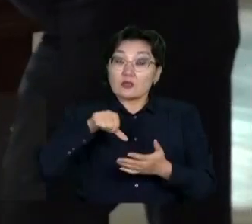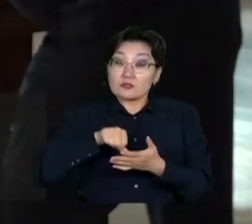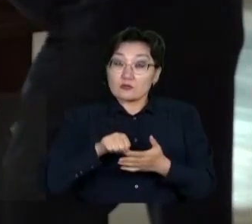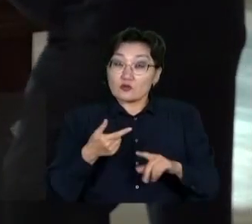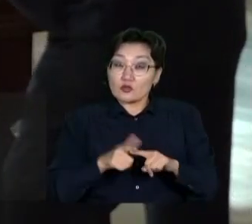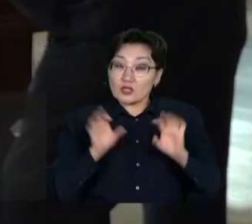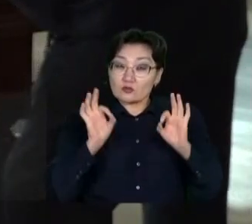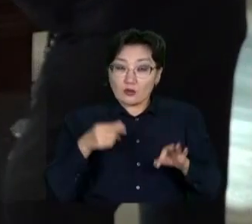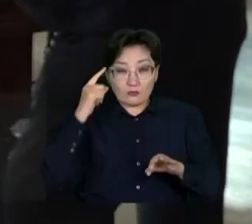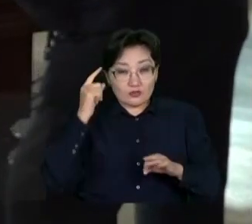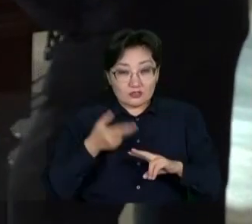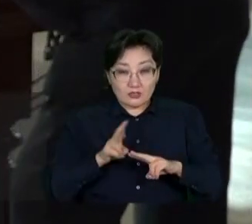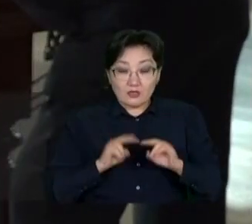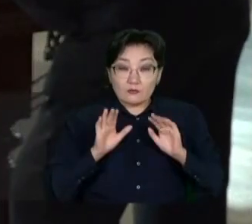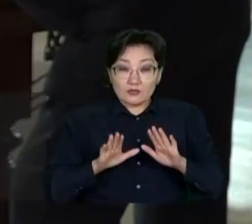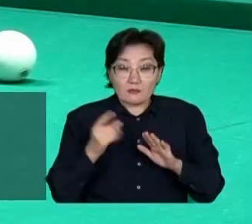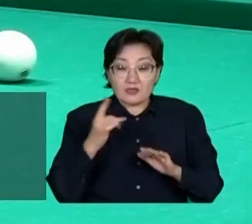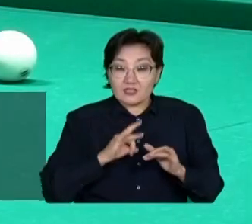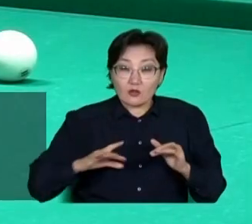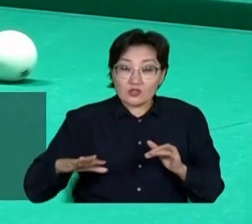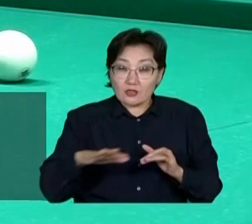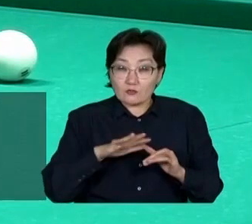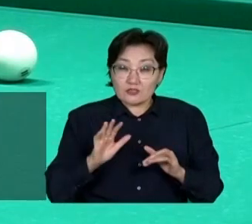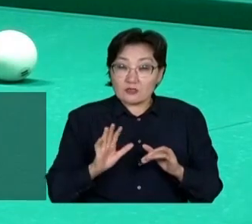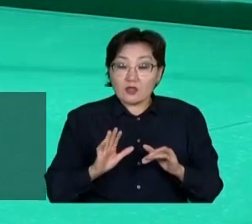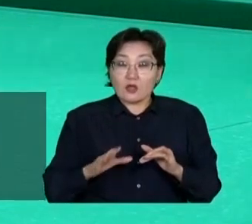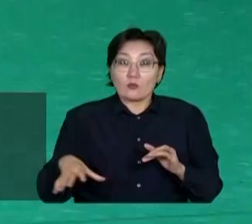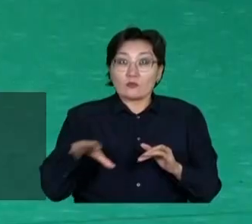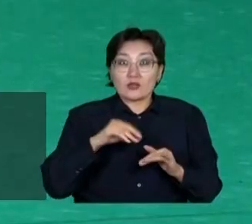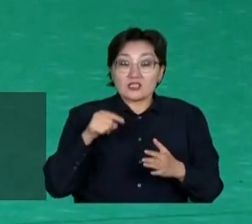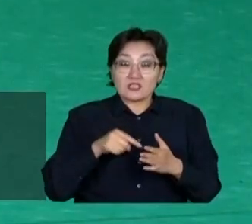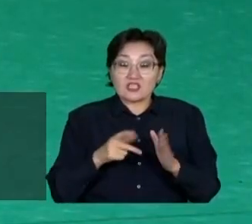өте дұрыс деп санаймыз, өйткені тек қана бір аудан емес, біз бүкіл